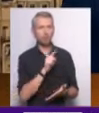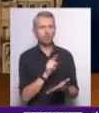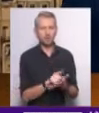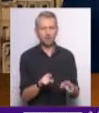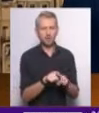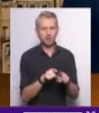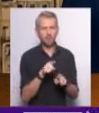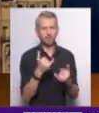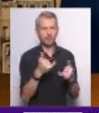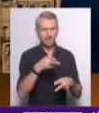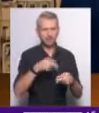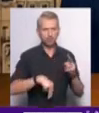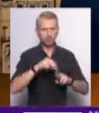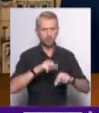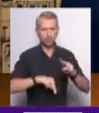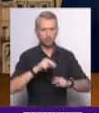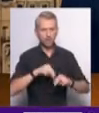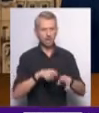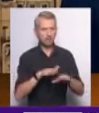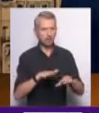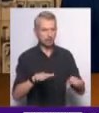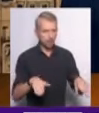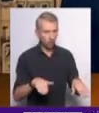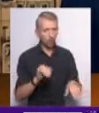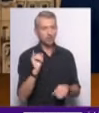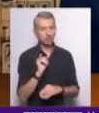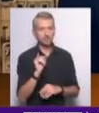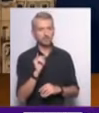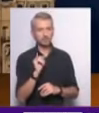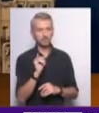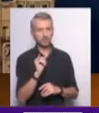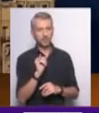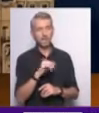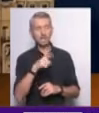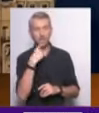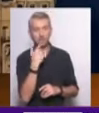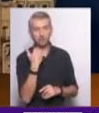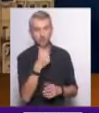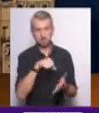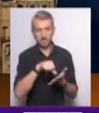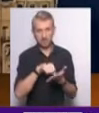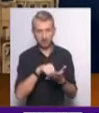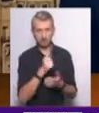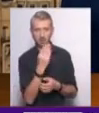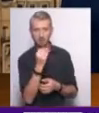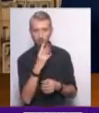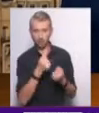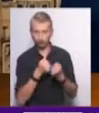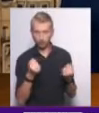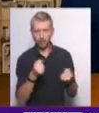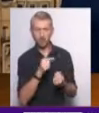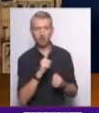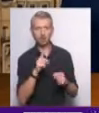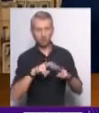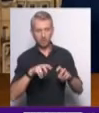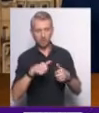зараз закінчує будувати дитячий садочок, і за словами представників Ашану, те, що розглядалося на комісії,